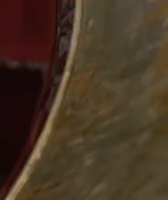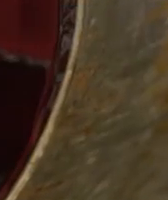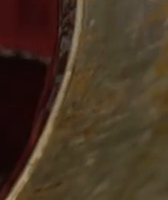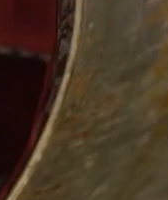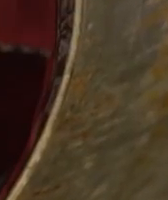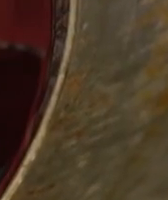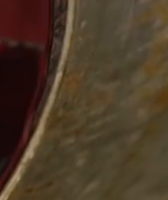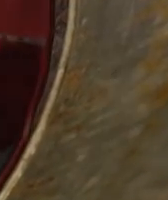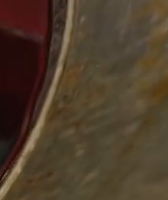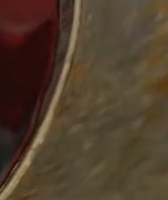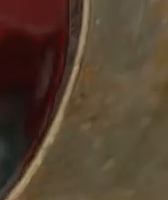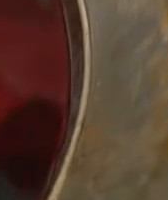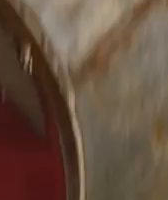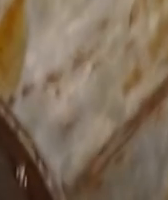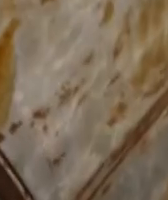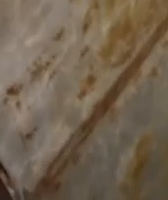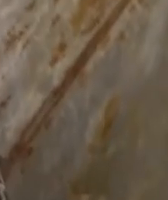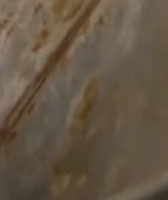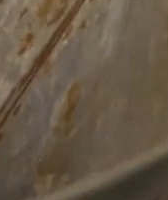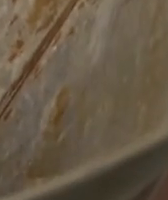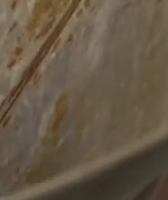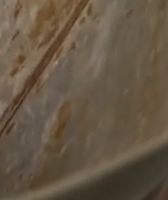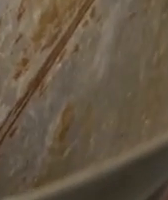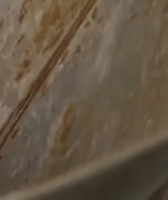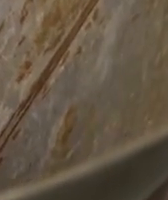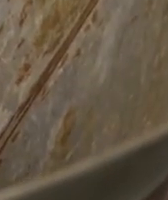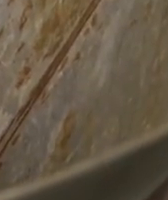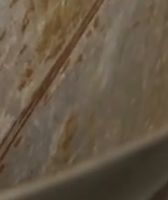proses menerap sedang dilakukan.